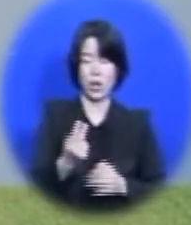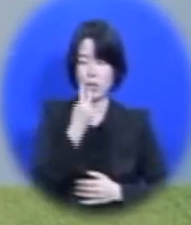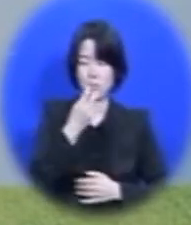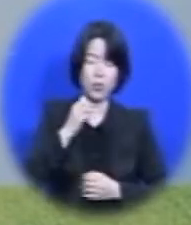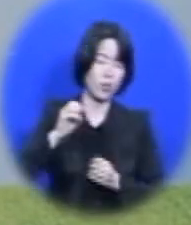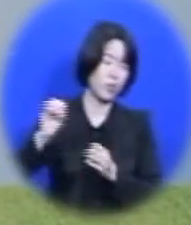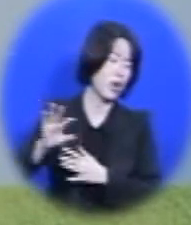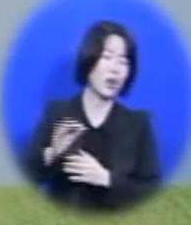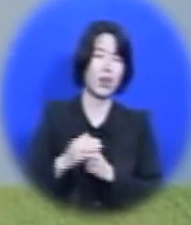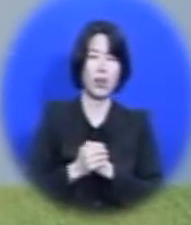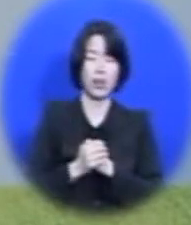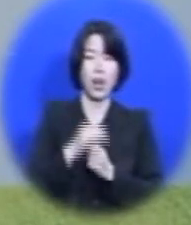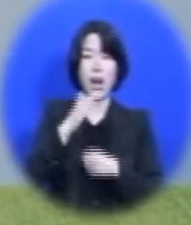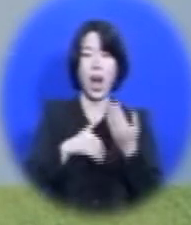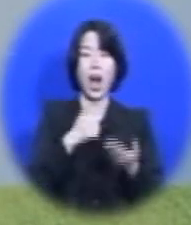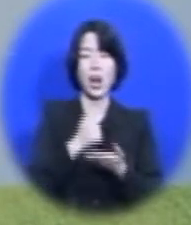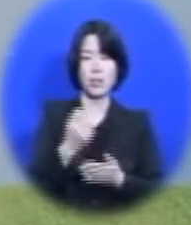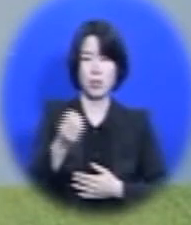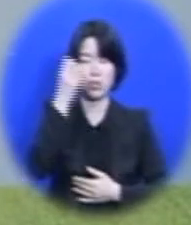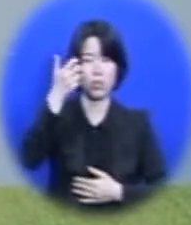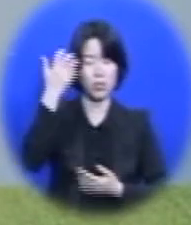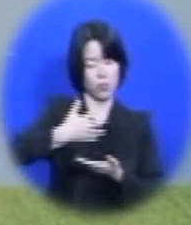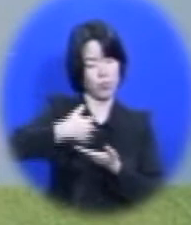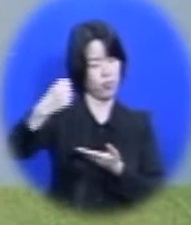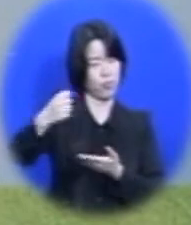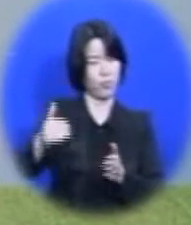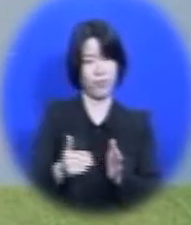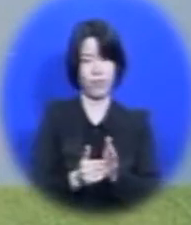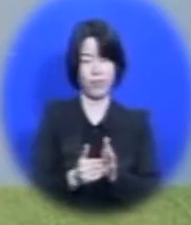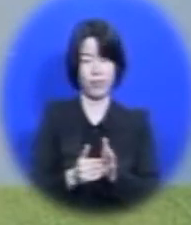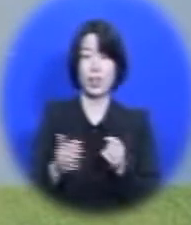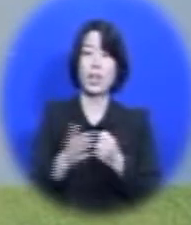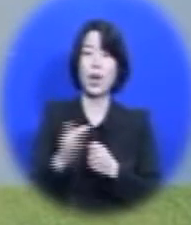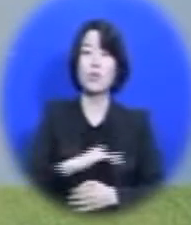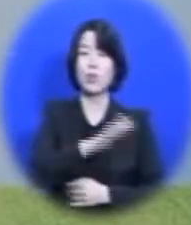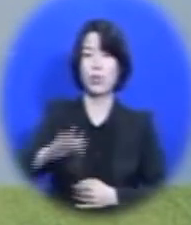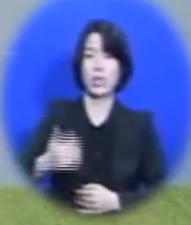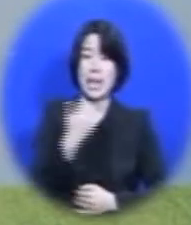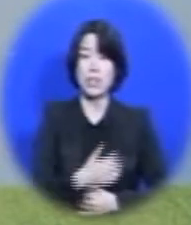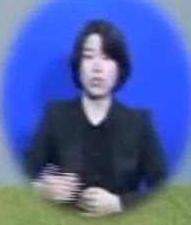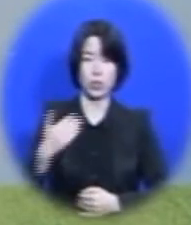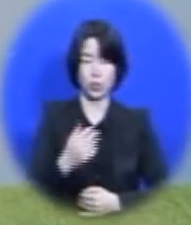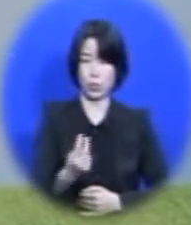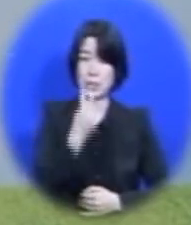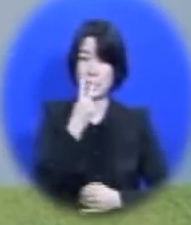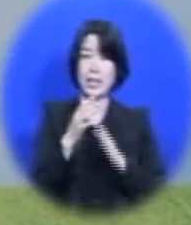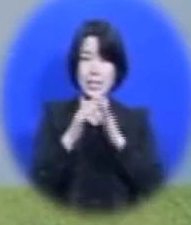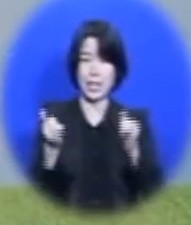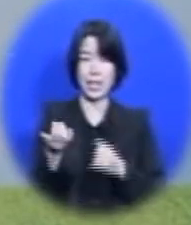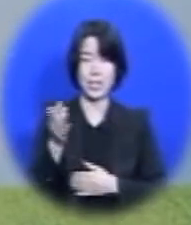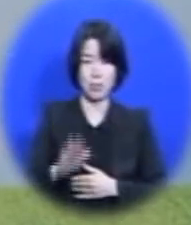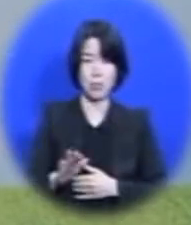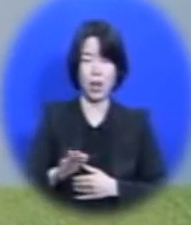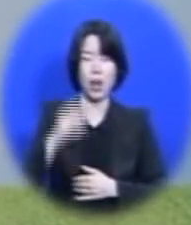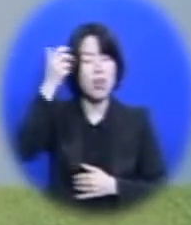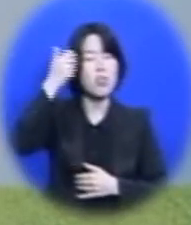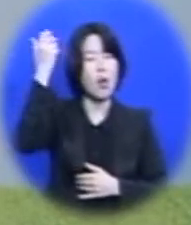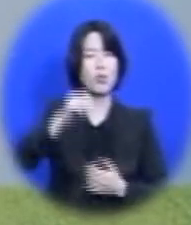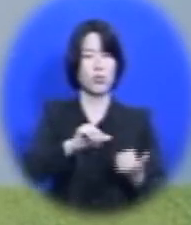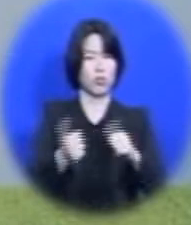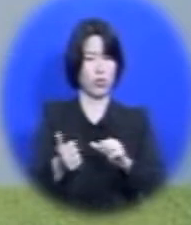잃어버렸습니다. 하나님께서 성령을 거두어 가셨기 때문에. 그래서 우리는 육신으로는 산 자지만 영으로는 죽은